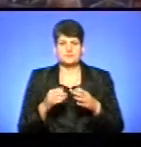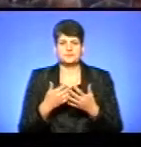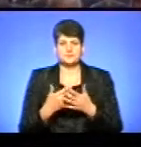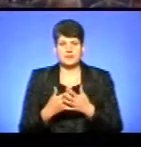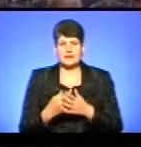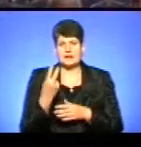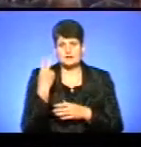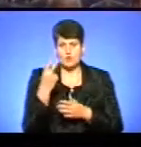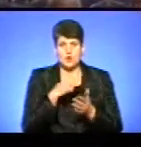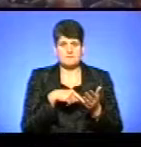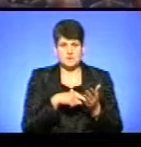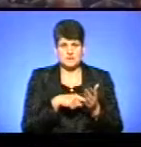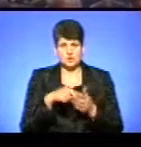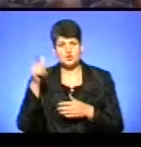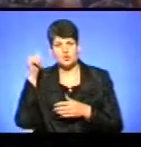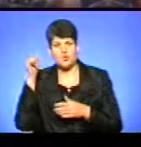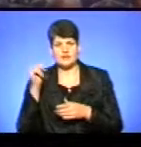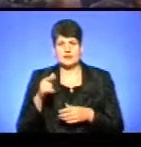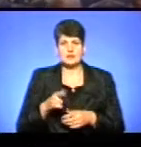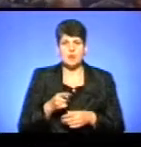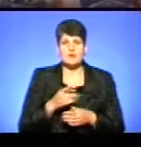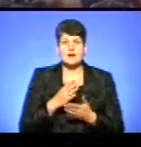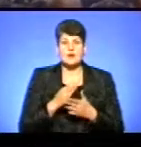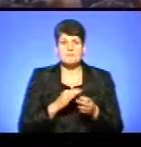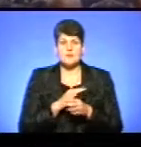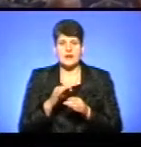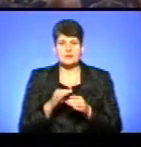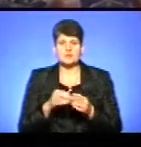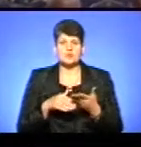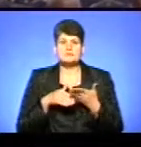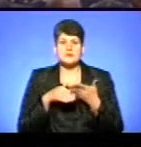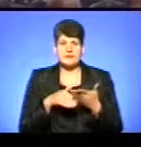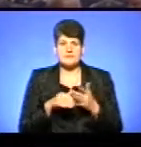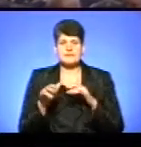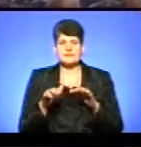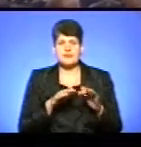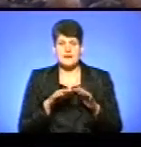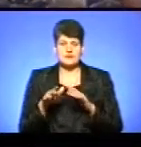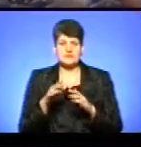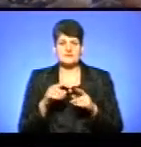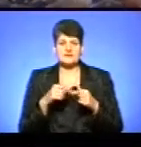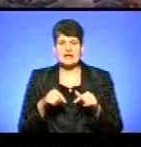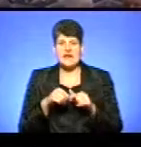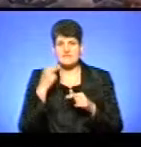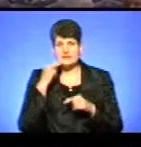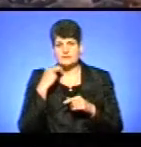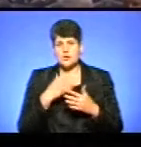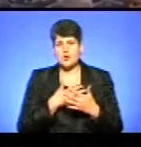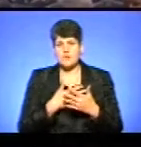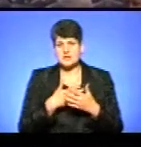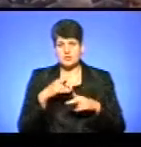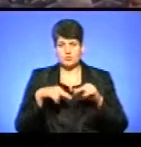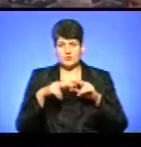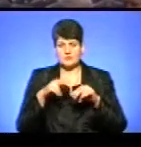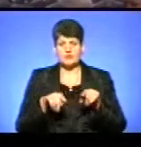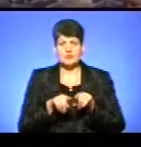для двох міст Чорткова і Тернополя діє проект по сприянню діяльності в сфері енергоефективності громадських будівель. Такий самий